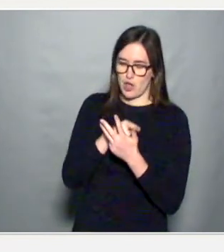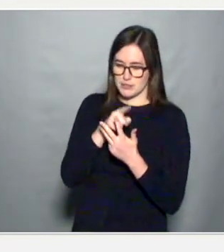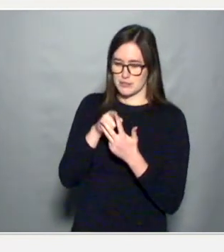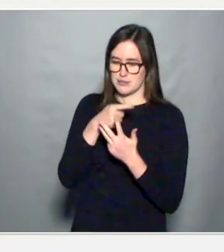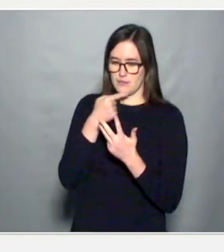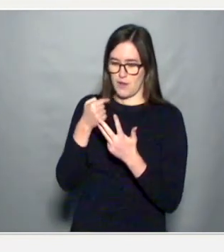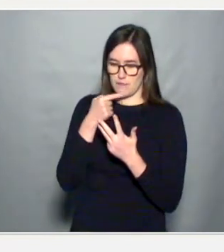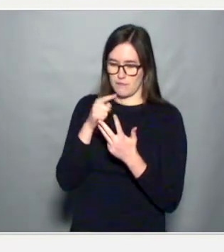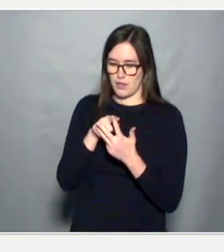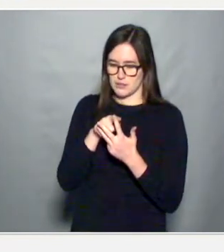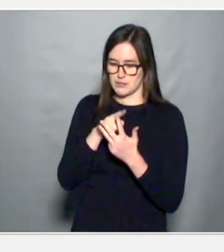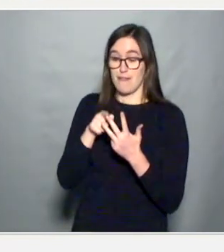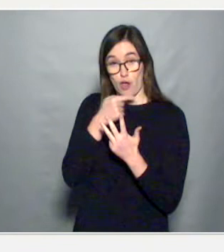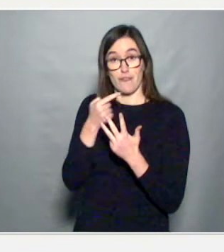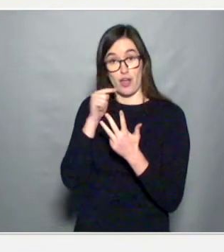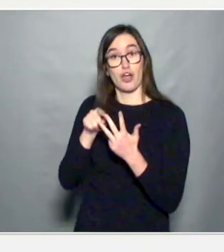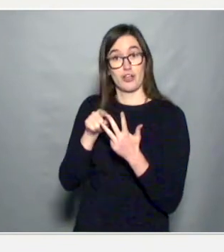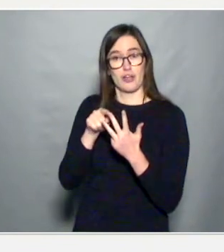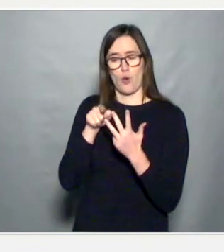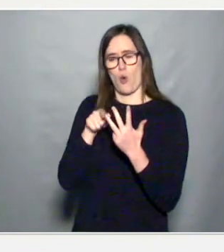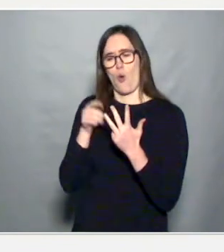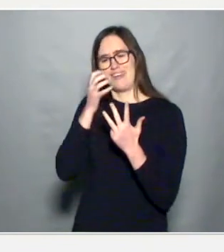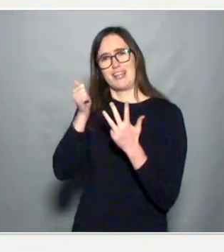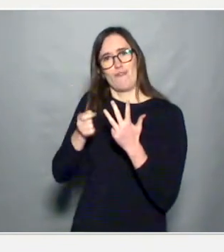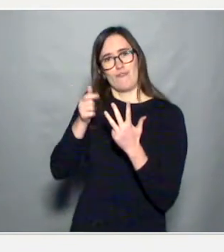farfars farfar.